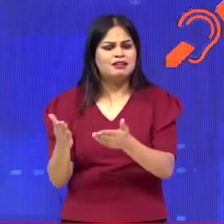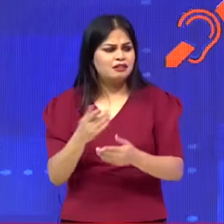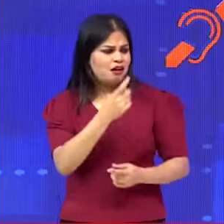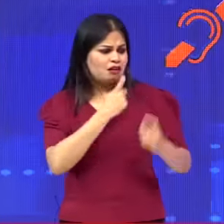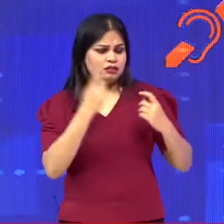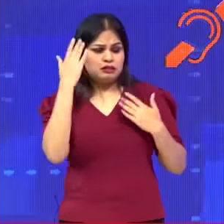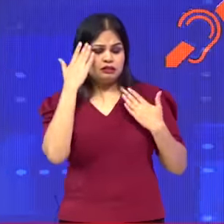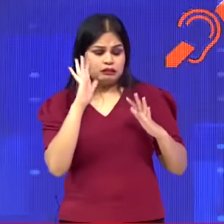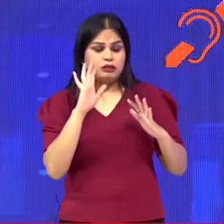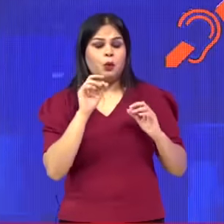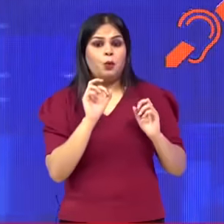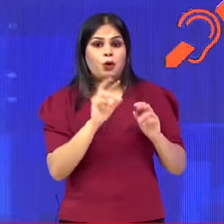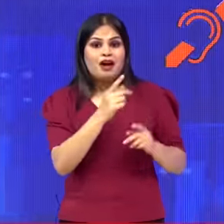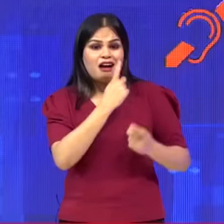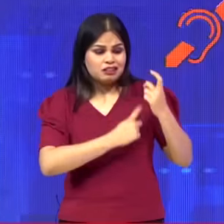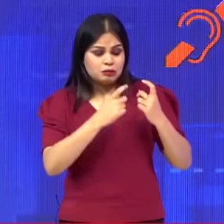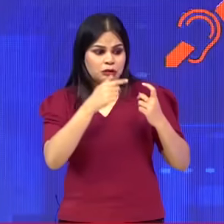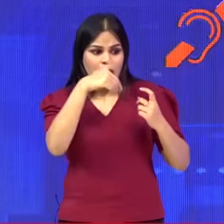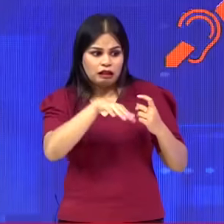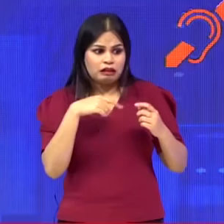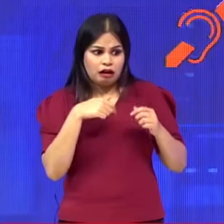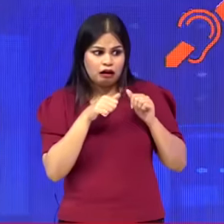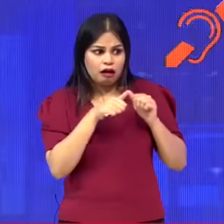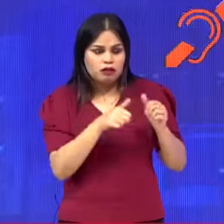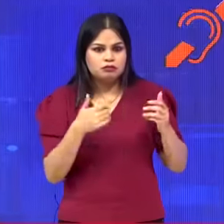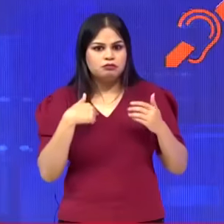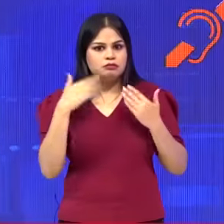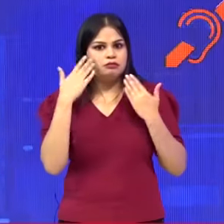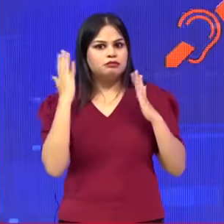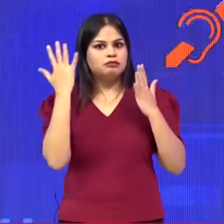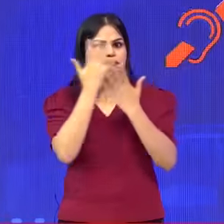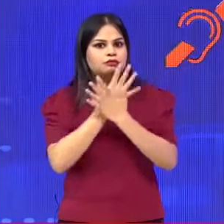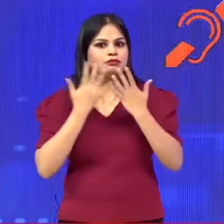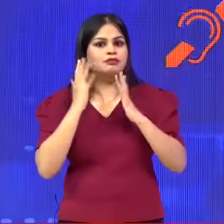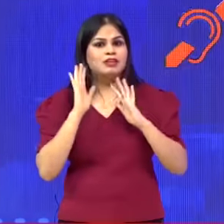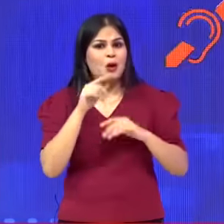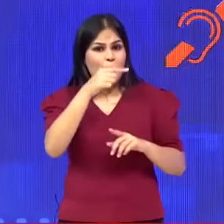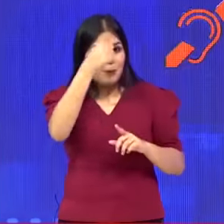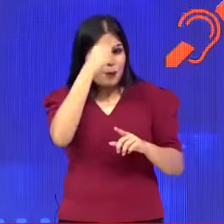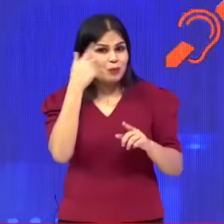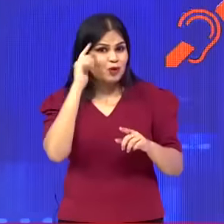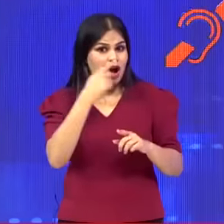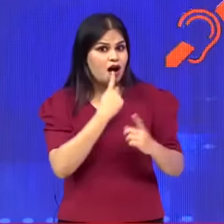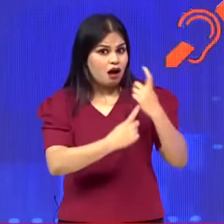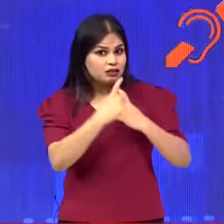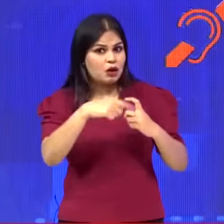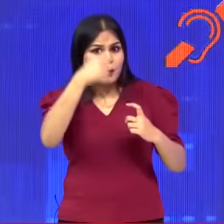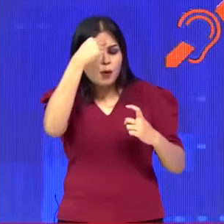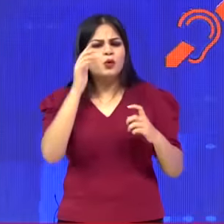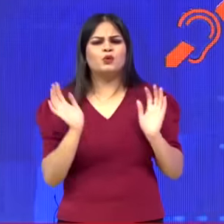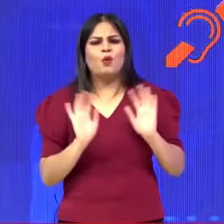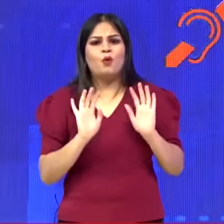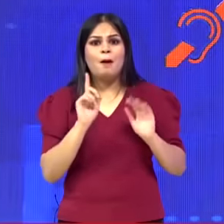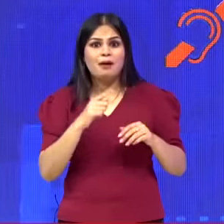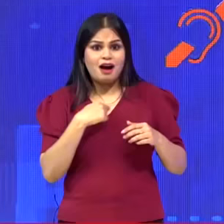आप पूछेंगे, पता नहीं क्या क्या जवाब मैं दूंगा। प्रॉब्लम आपके पूछने से नहीं है, कि प्रॉब्लम यह है कि